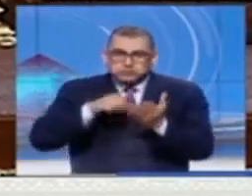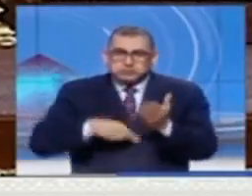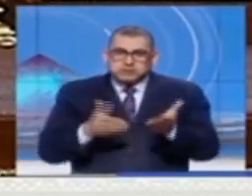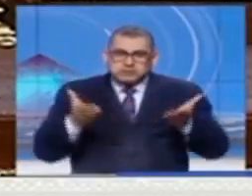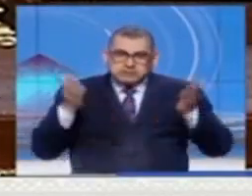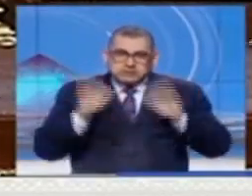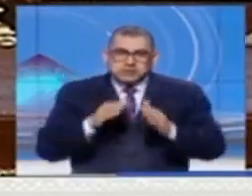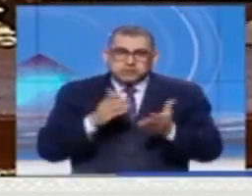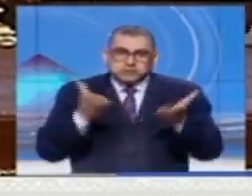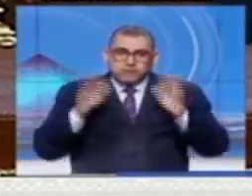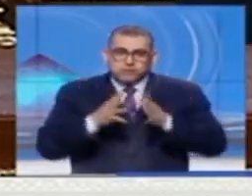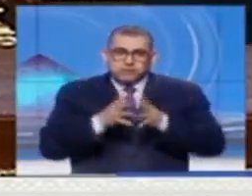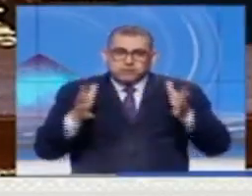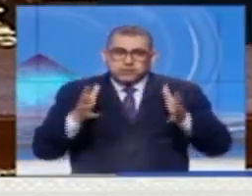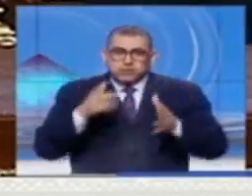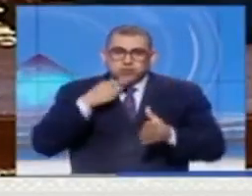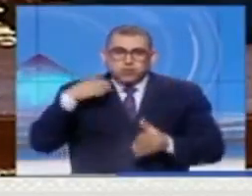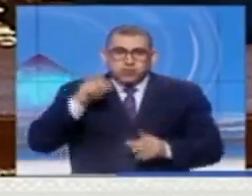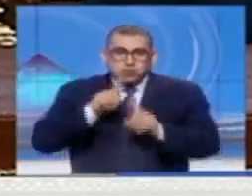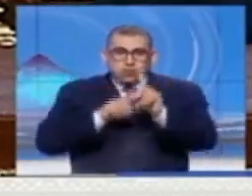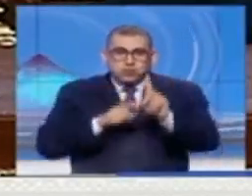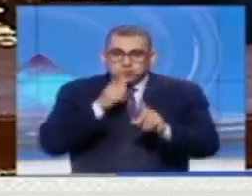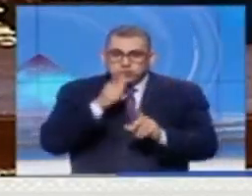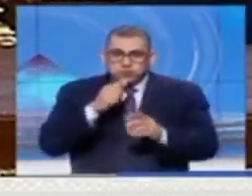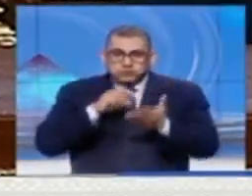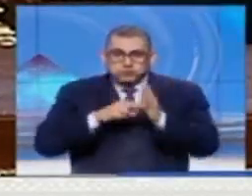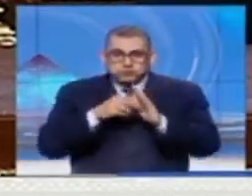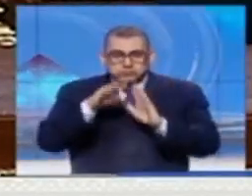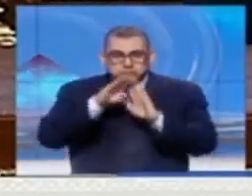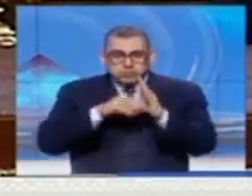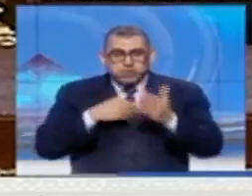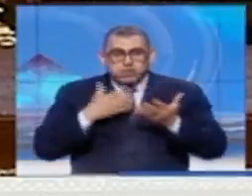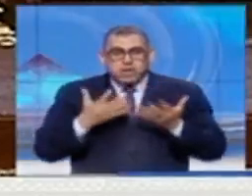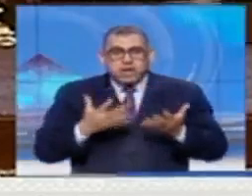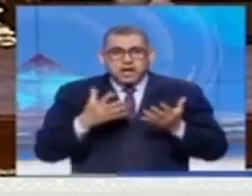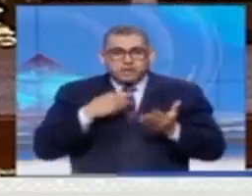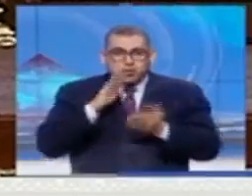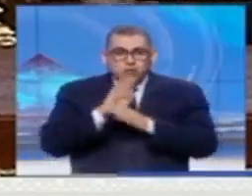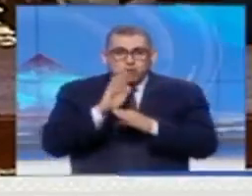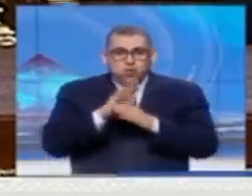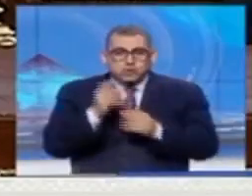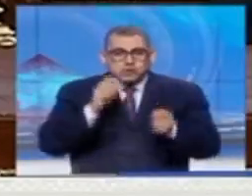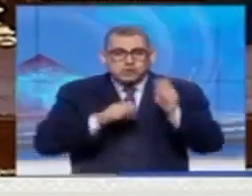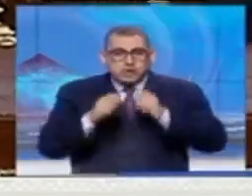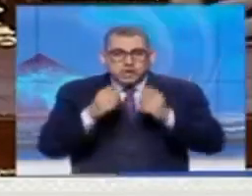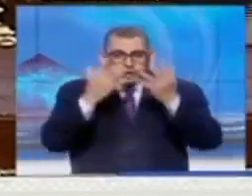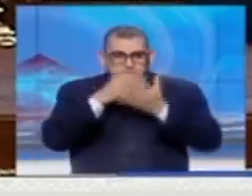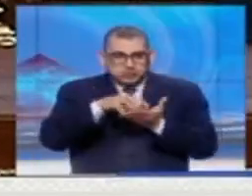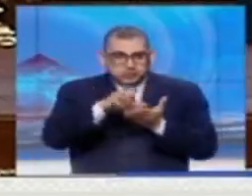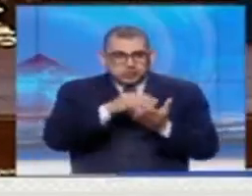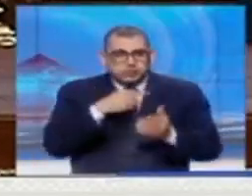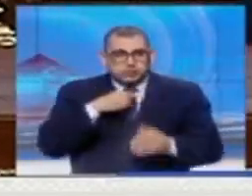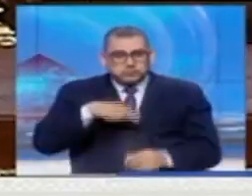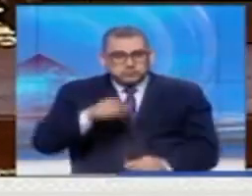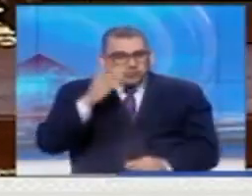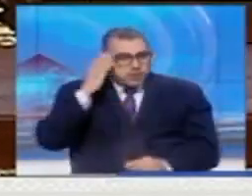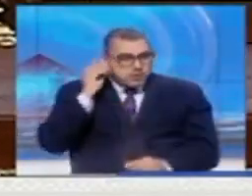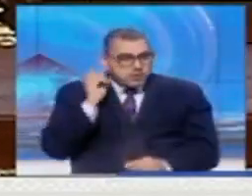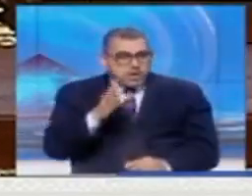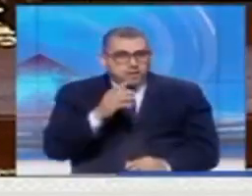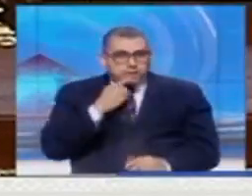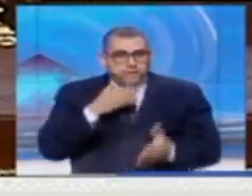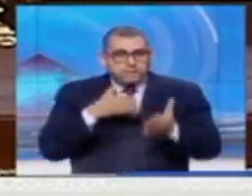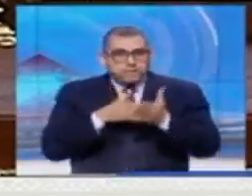في جميع الأسواق. كما أشار الوزير إلى أنه في إطار تبسيط إجراءات إصدار التراخيص الصناعية سيتم السماح بالتعامل مع